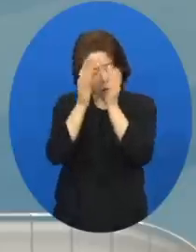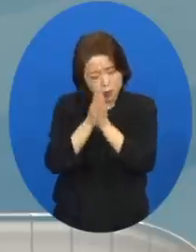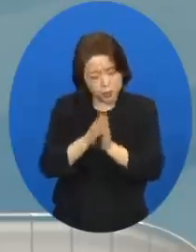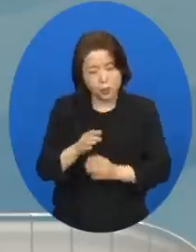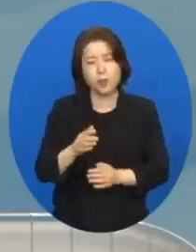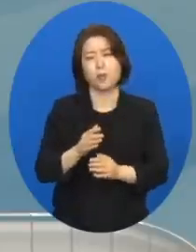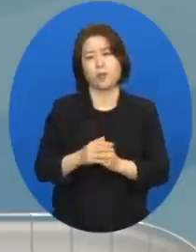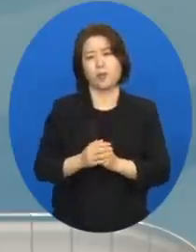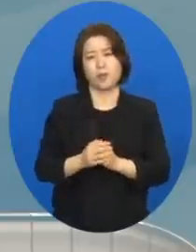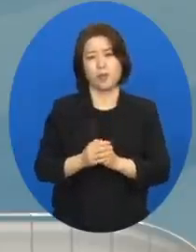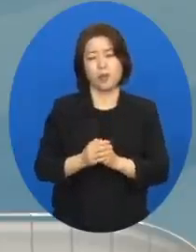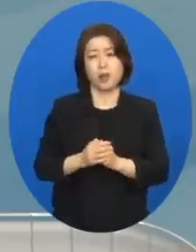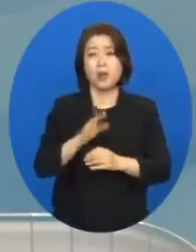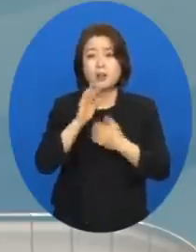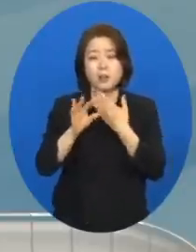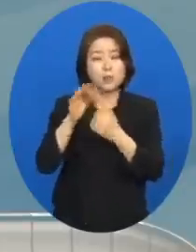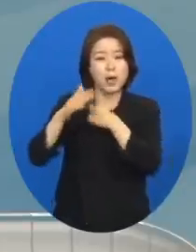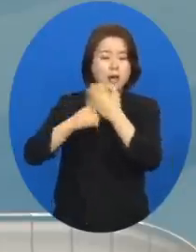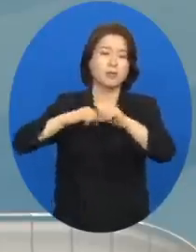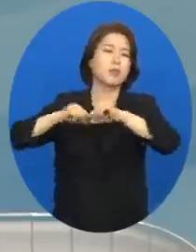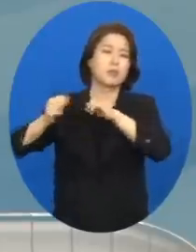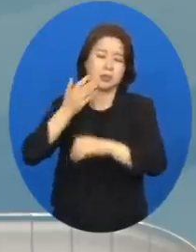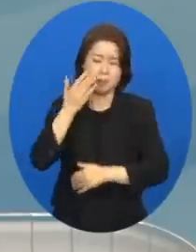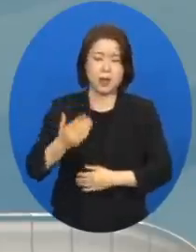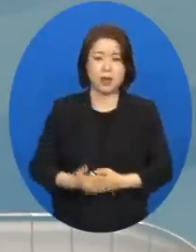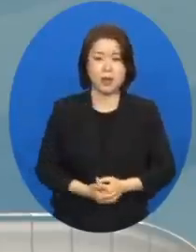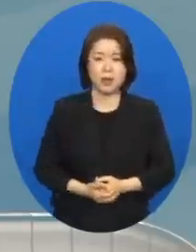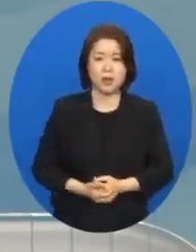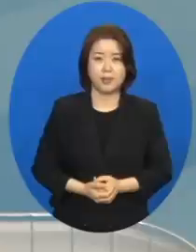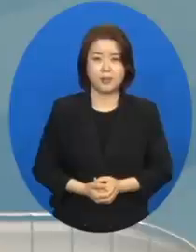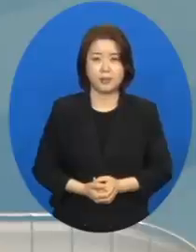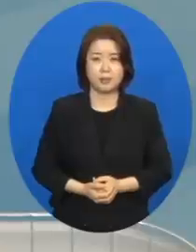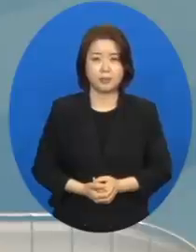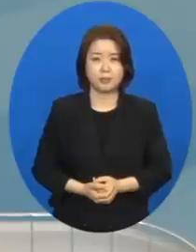하면 하나님 역사하실 겁니다.